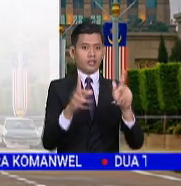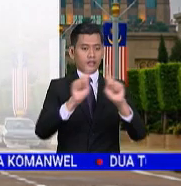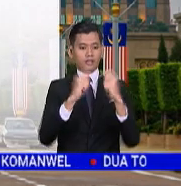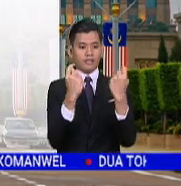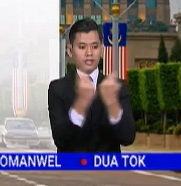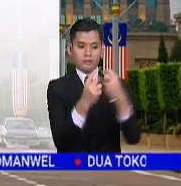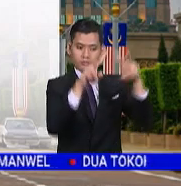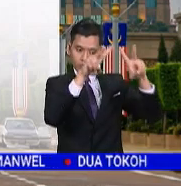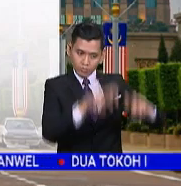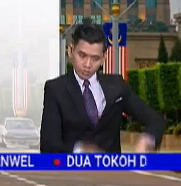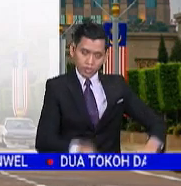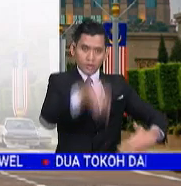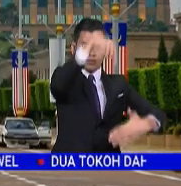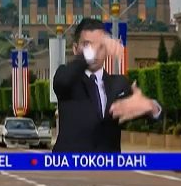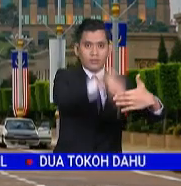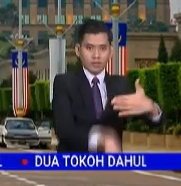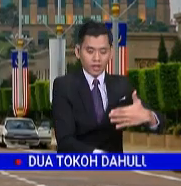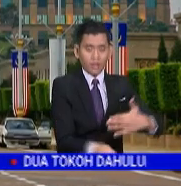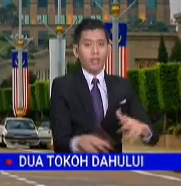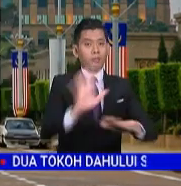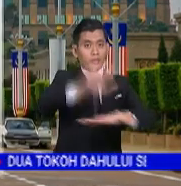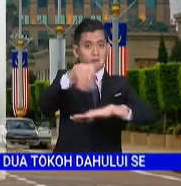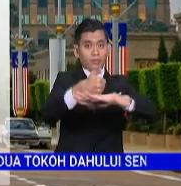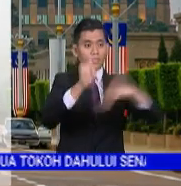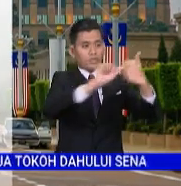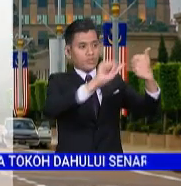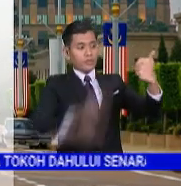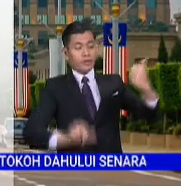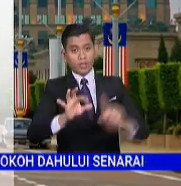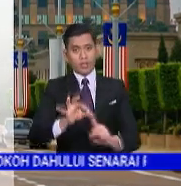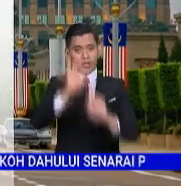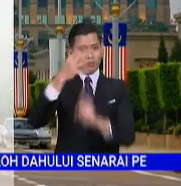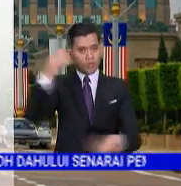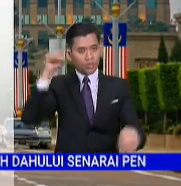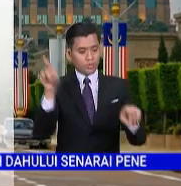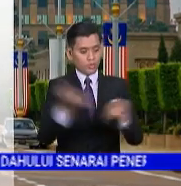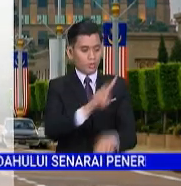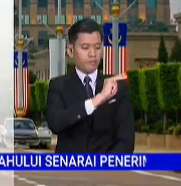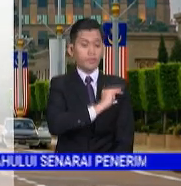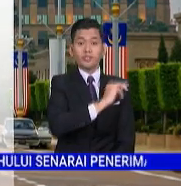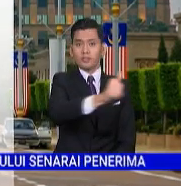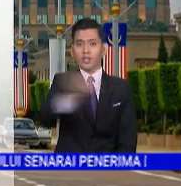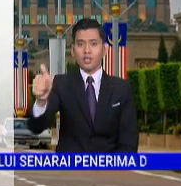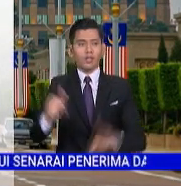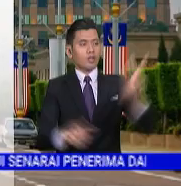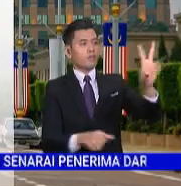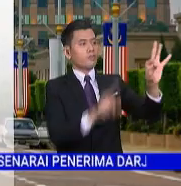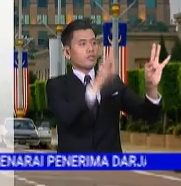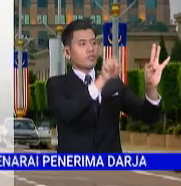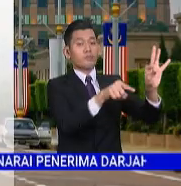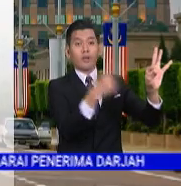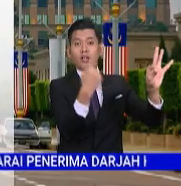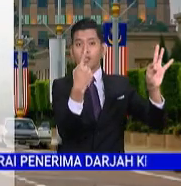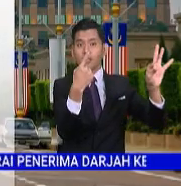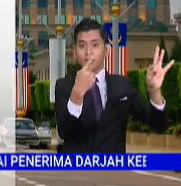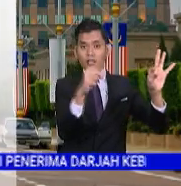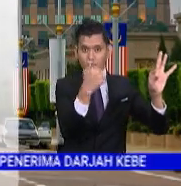Forensik. Penubuhan jawatan kuasa khas dipersetujui mesyuarat Jemaah Menteri 29 Oktober